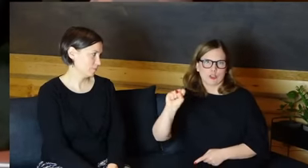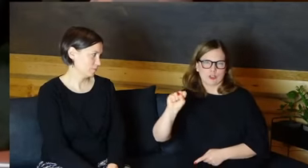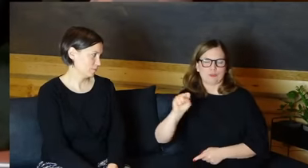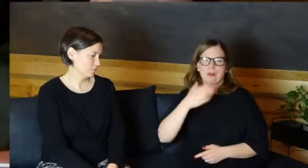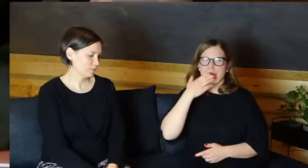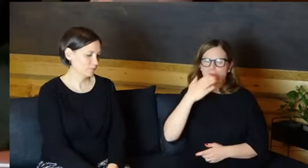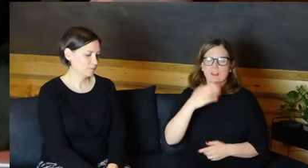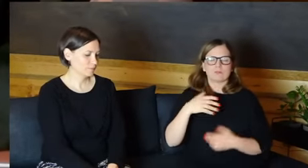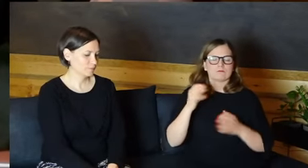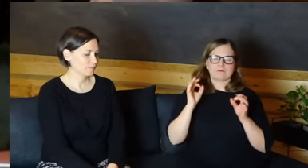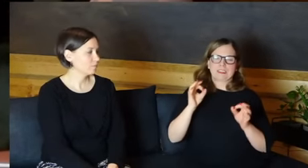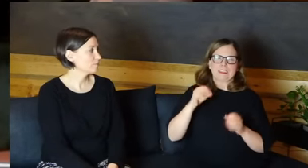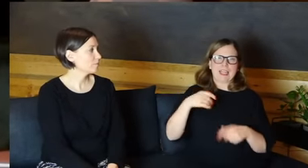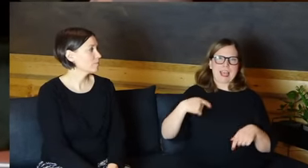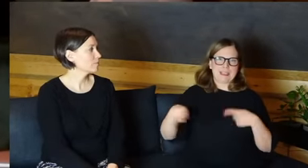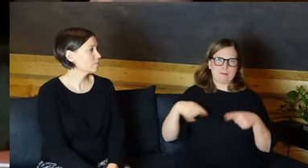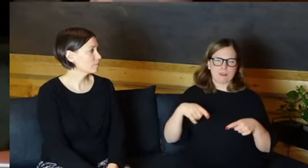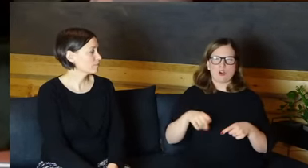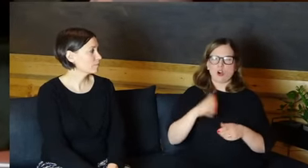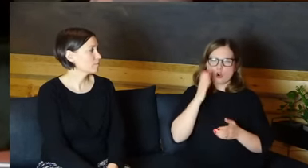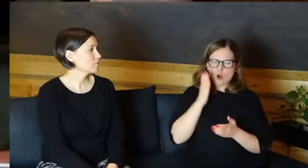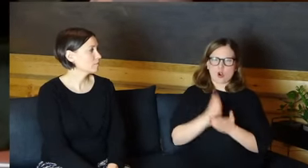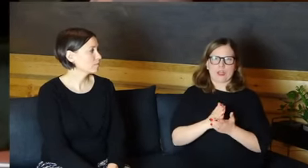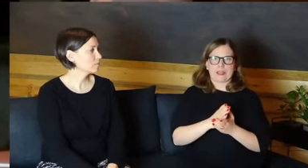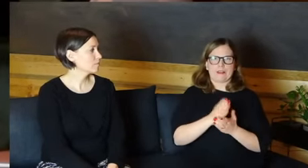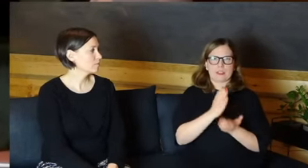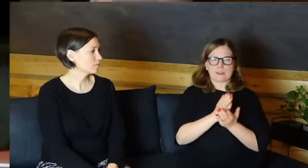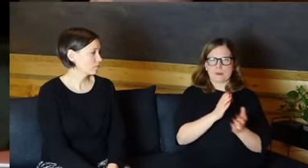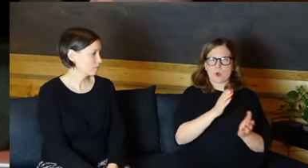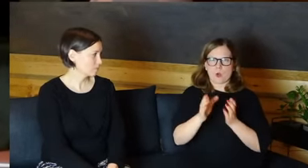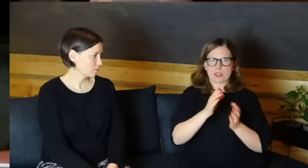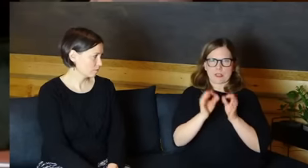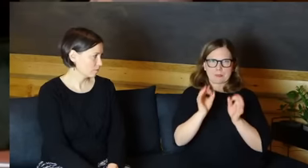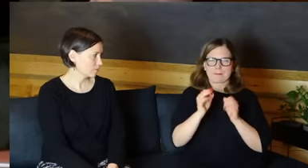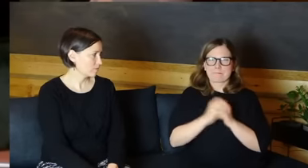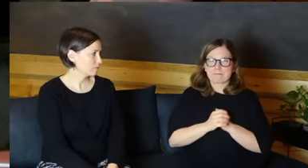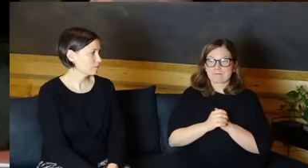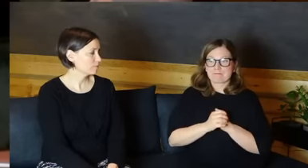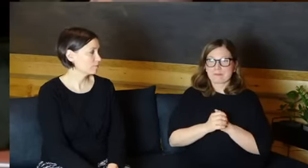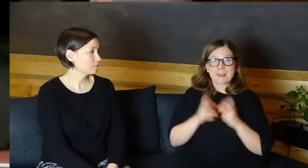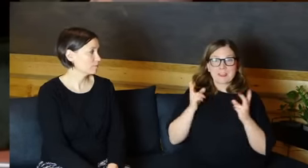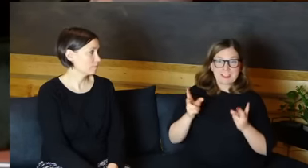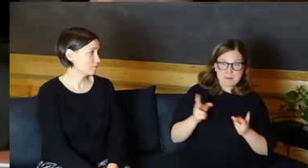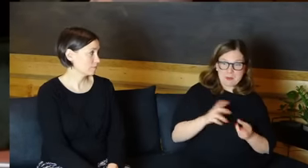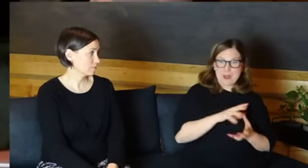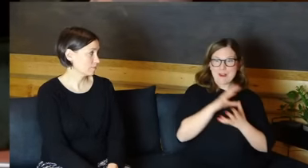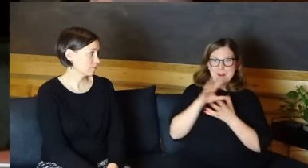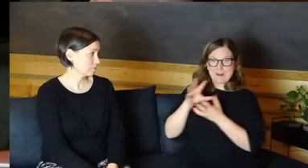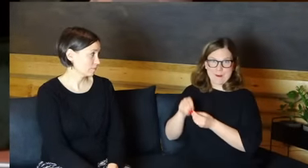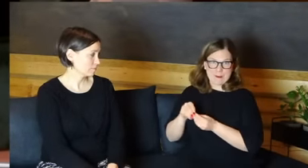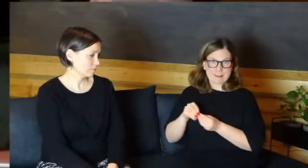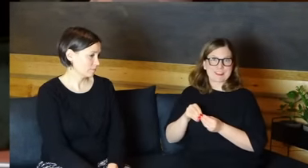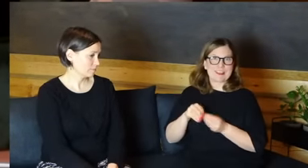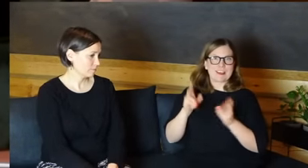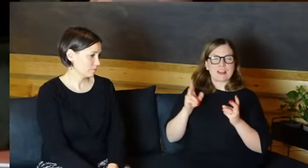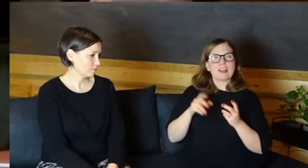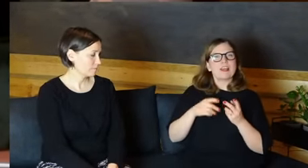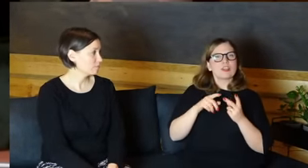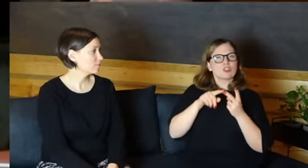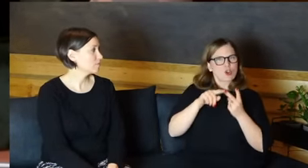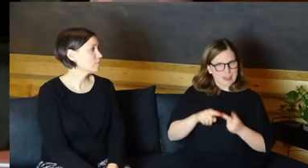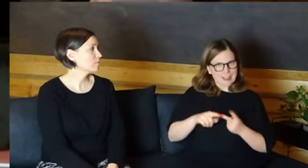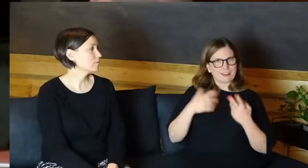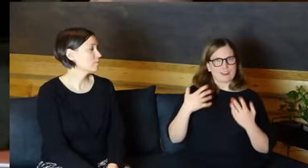todella asiallinen esimies ja hoitaa asiat niin kuin ne kuuluvatkin. Niin tässä oli niin kuin tämänkertainen juttu. Eli tämähän on nyt toisen kerran, kun